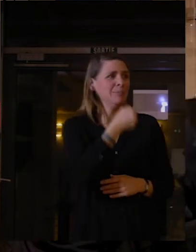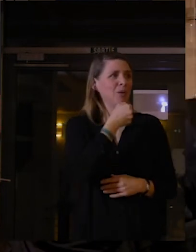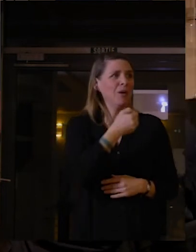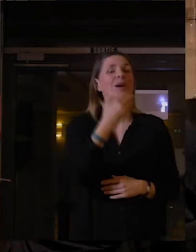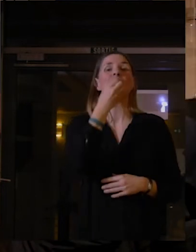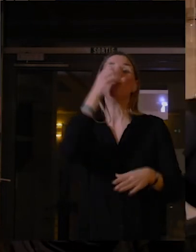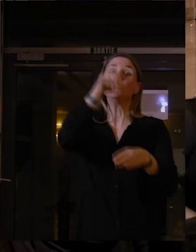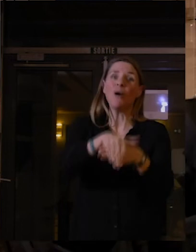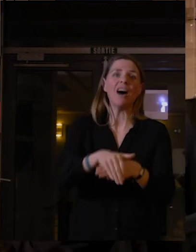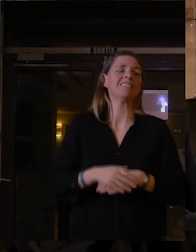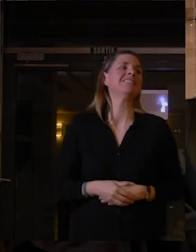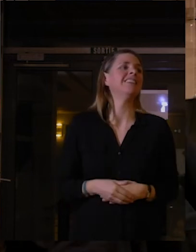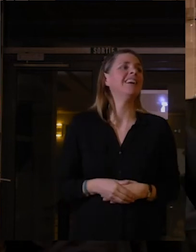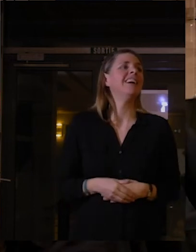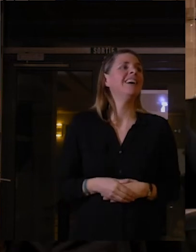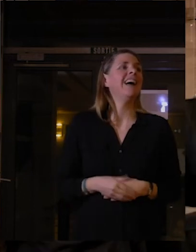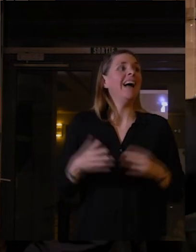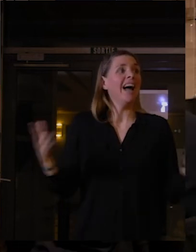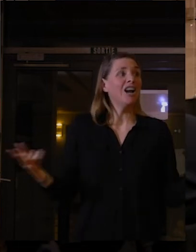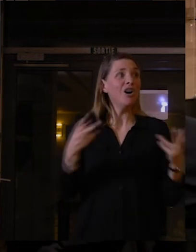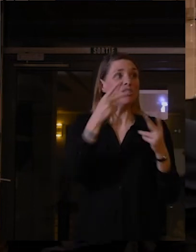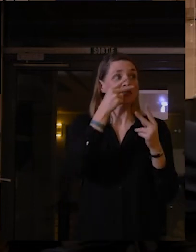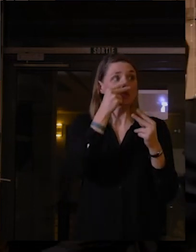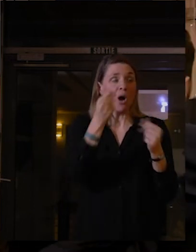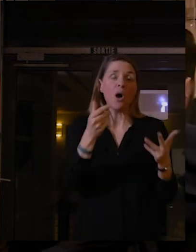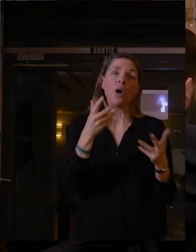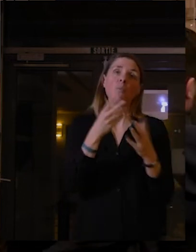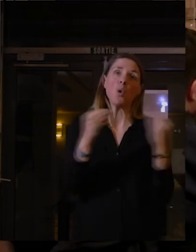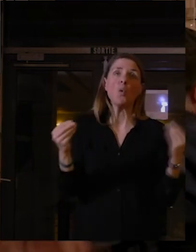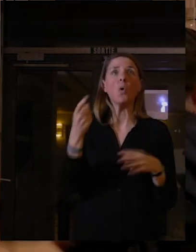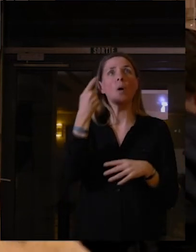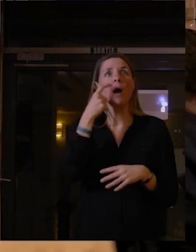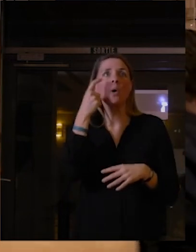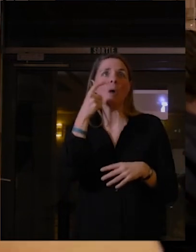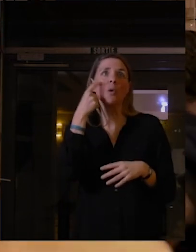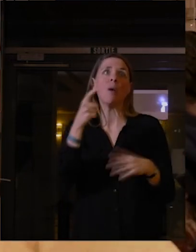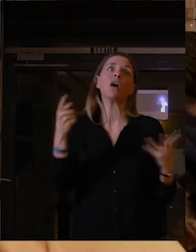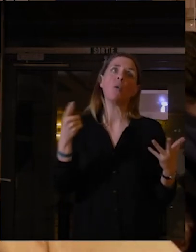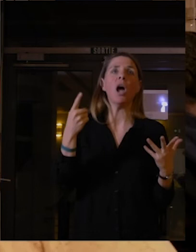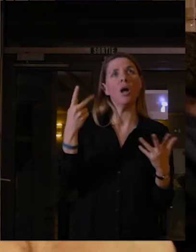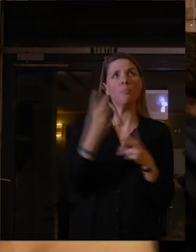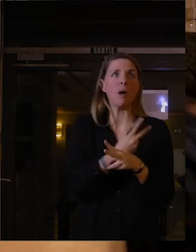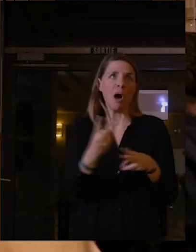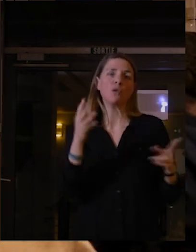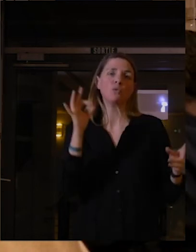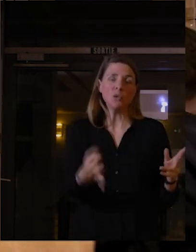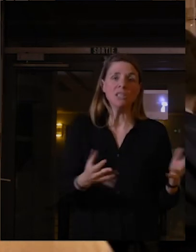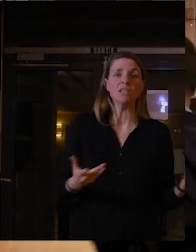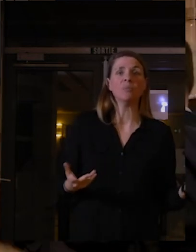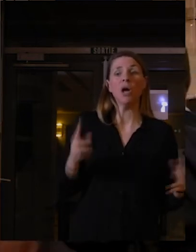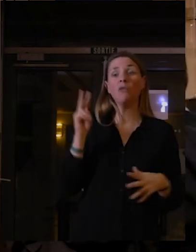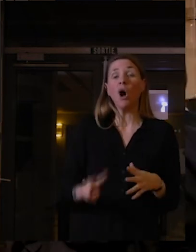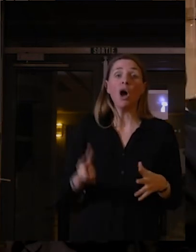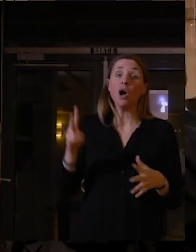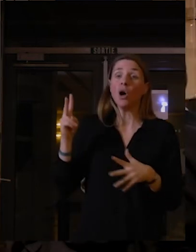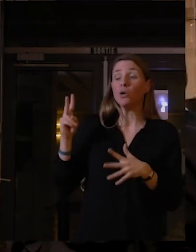Bonsoir. Alors, moi je trouve qu'on a fait beaucoup de constats et c'est très bien, mais je trouve qu'après on vit tous les jours à